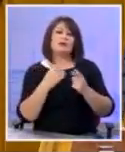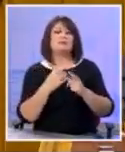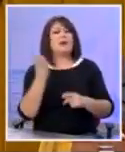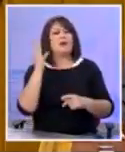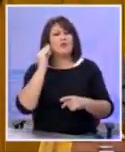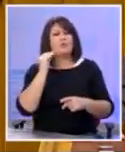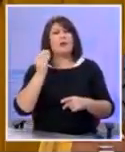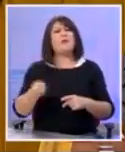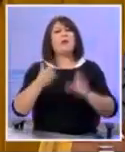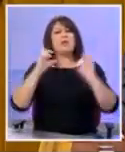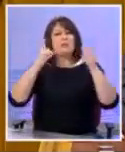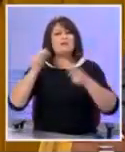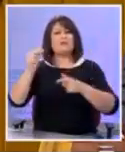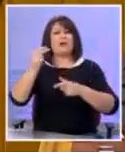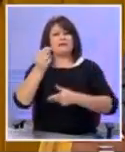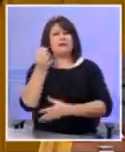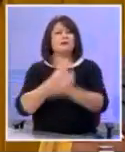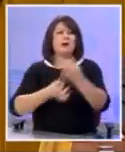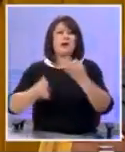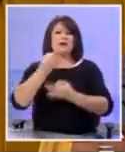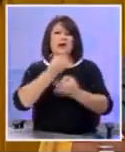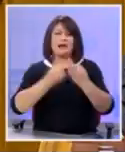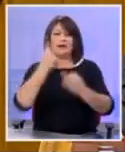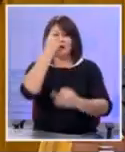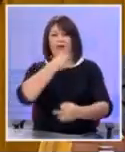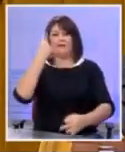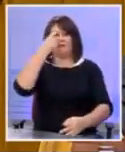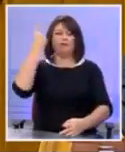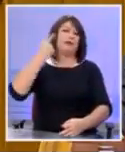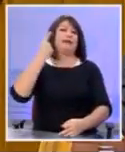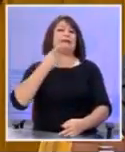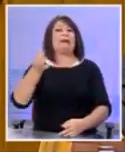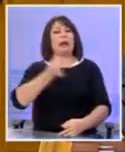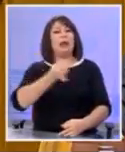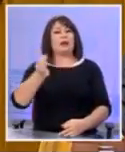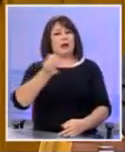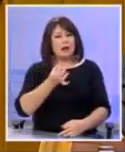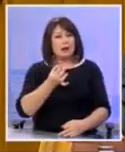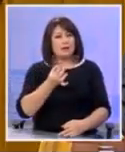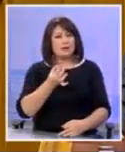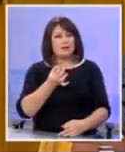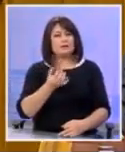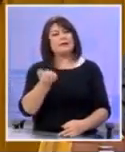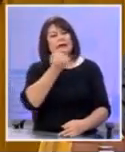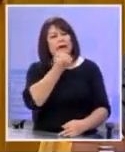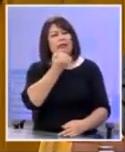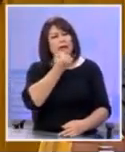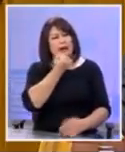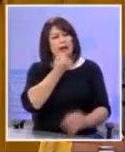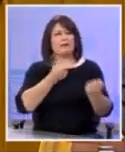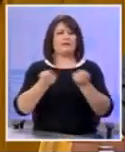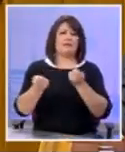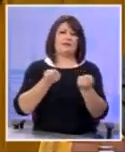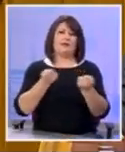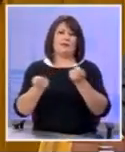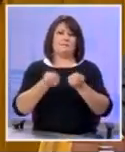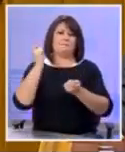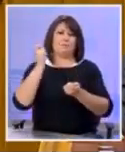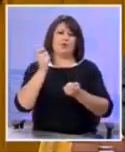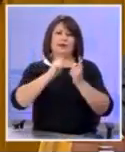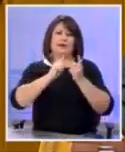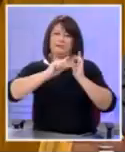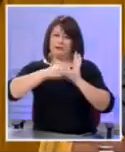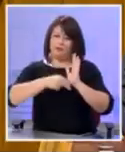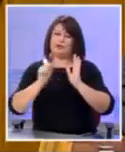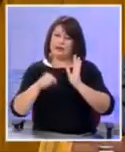Νέας Δημοκρατίας, κάνοντας δήθεν αυτοκριτική, να ισχυρίζονται πως κάνανε και λάθη στη διαχείριση της πολιτικής των